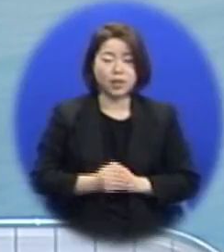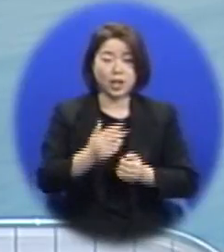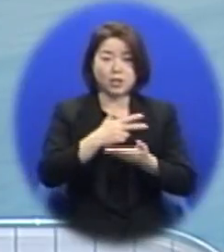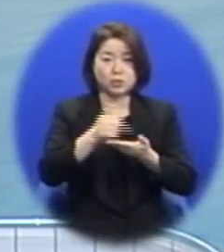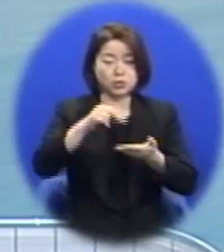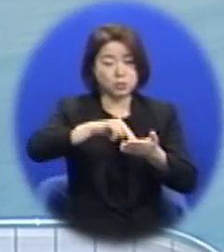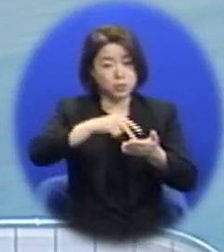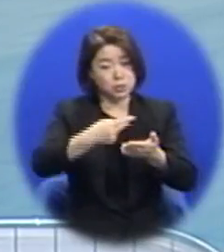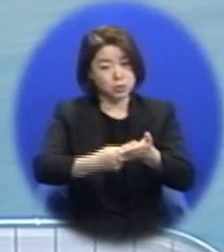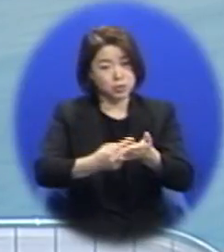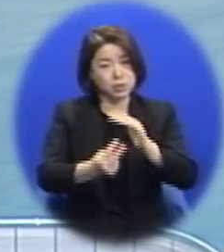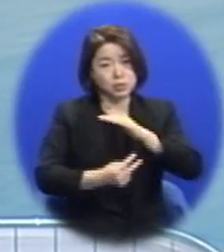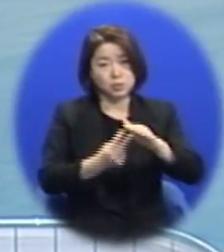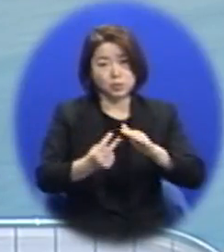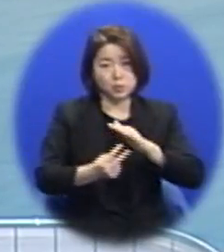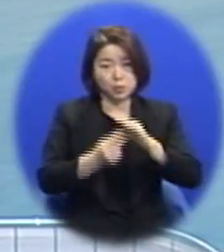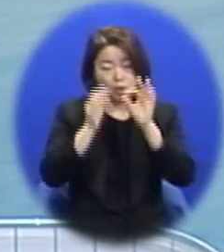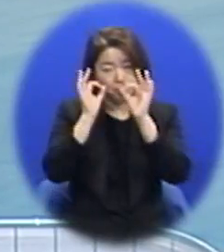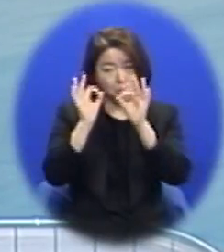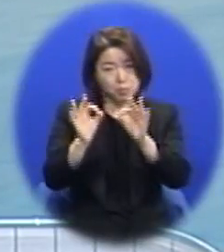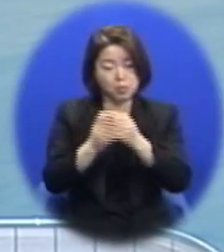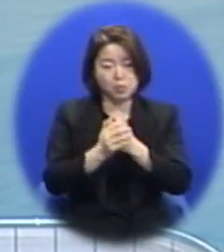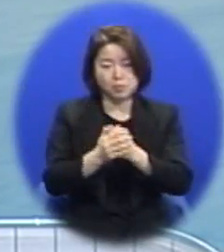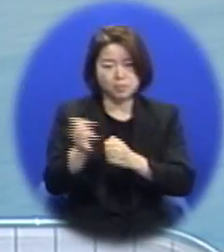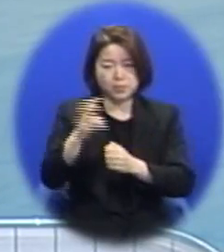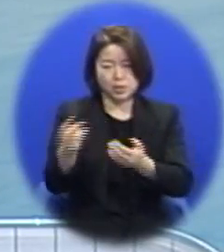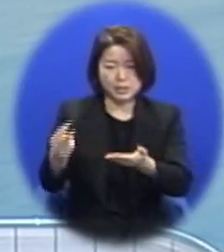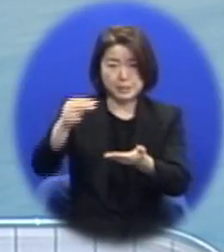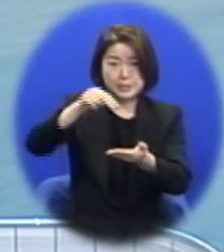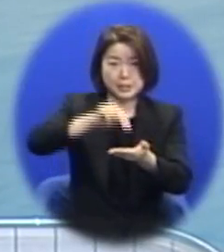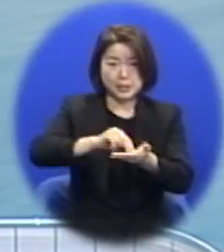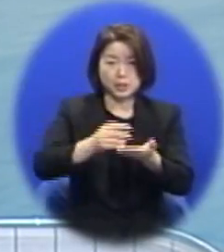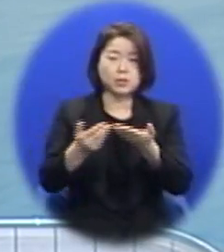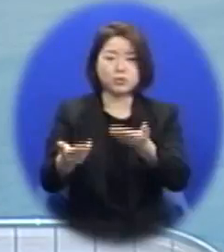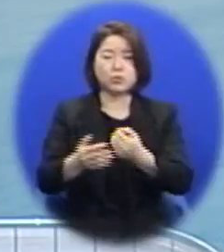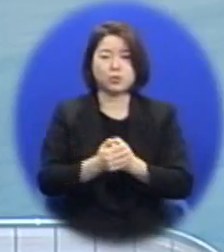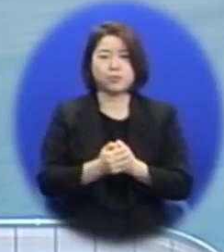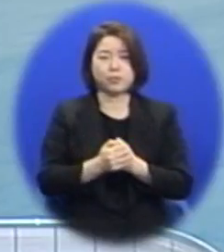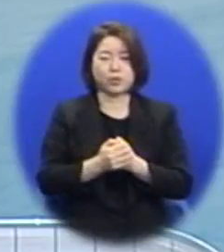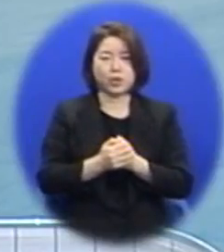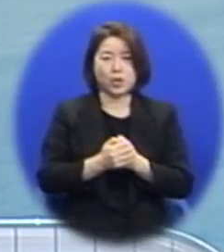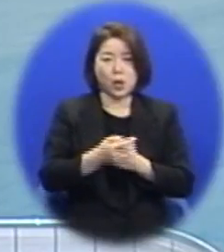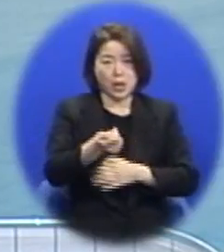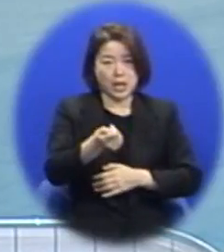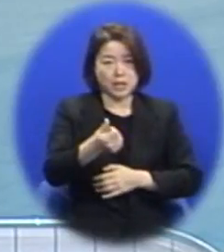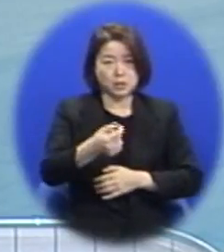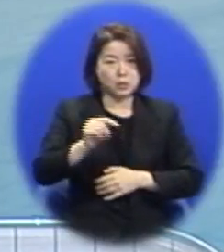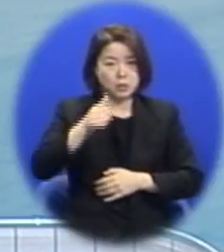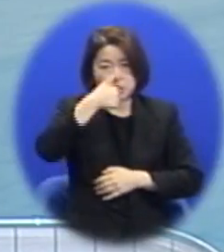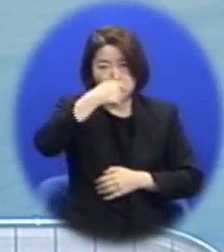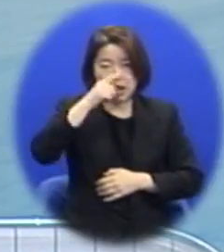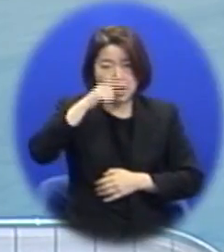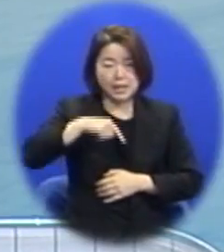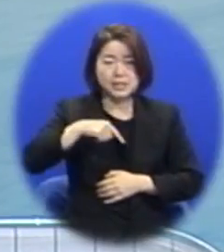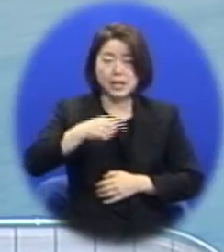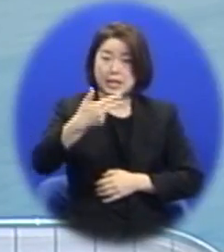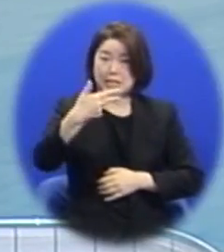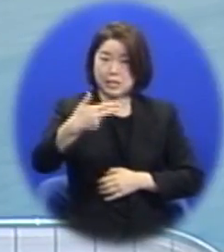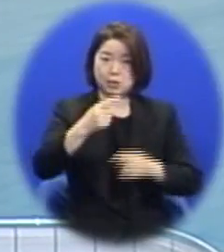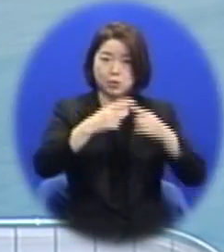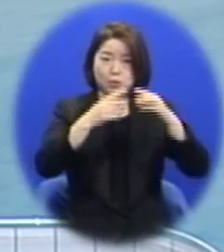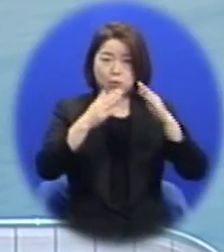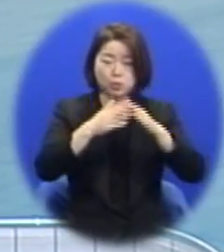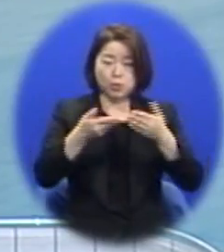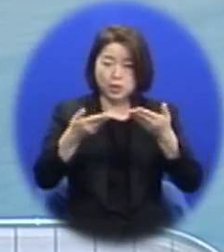주님은 쓰러진 요한을 다시 이렇게 세웁니다. 그리고 소아시아 일곱 교회에 주실 말씀을